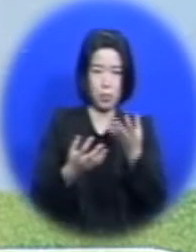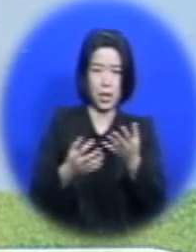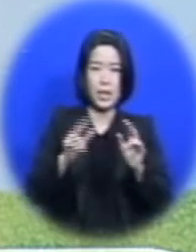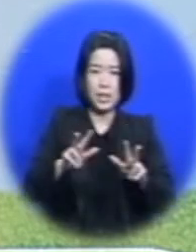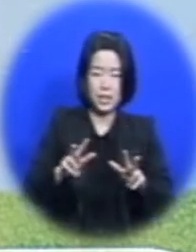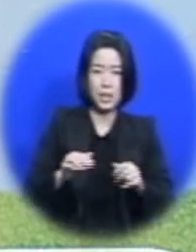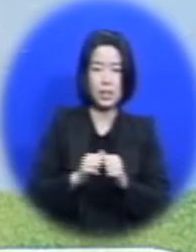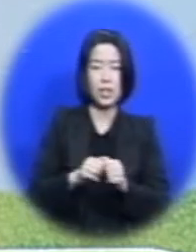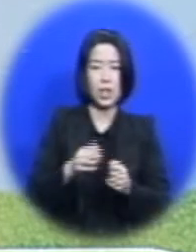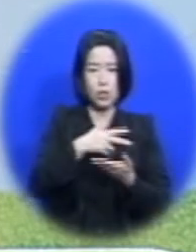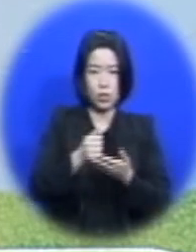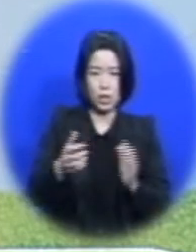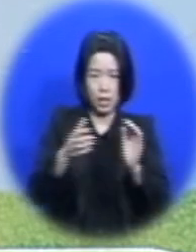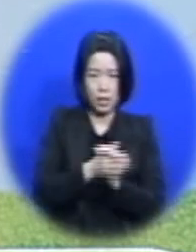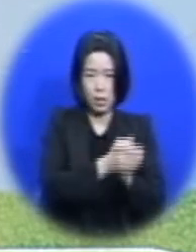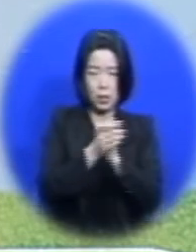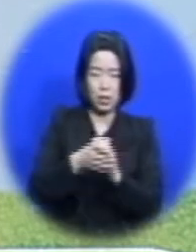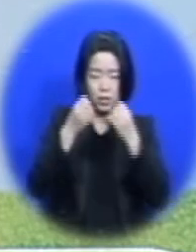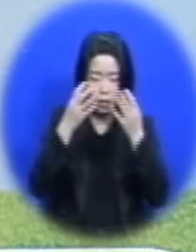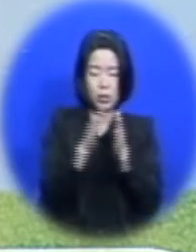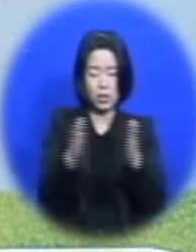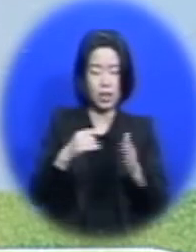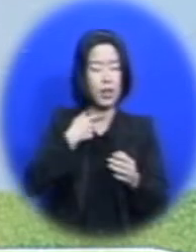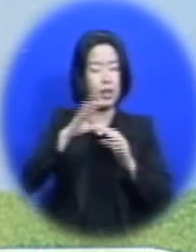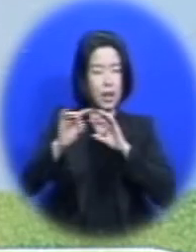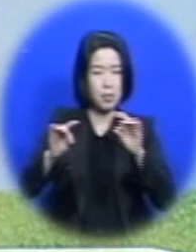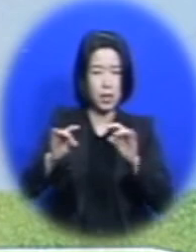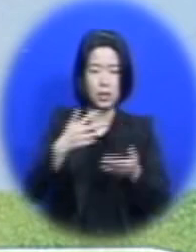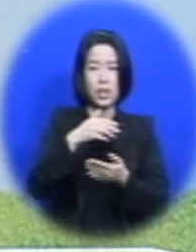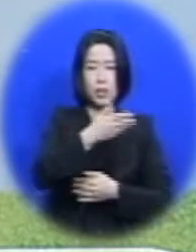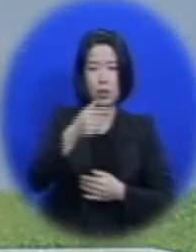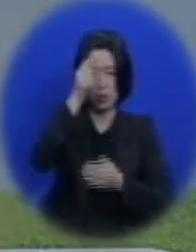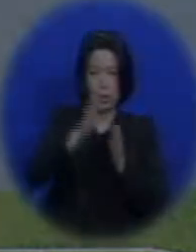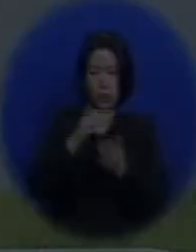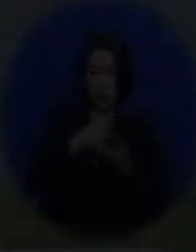주님과 연합하여 새로 시작하기를 갈망하는 여러분의 기도를 주님께 올려 들이 시길 바랍니다